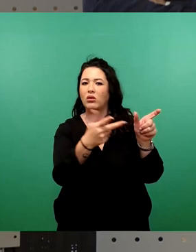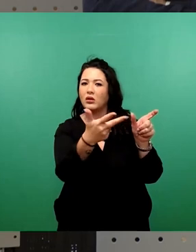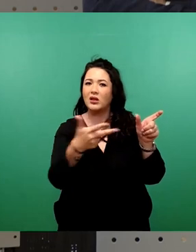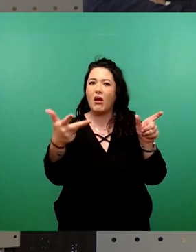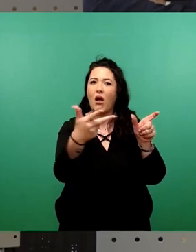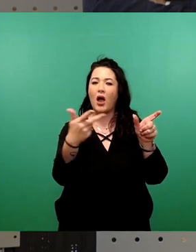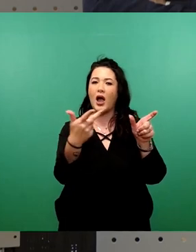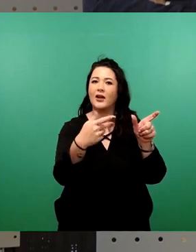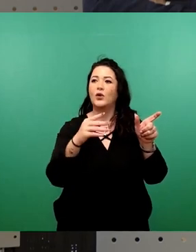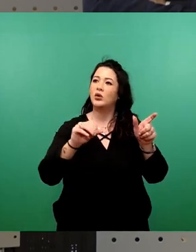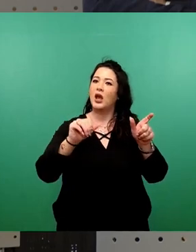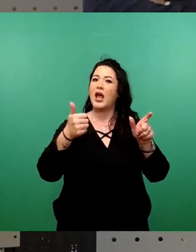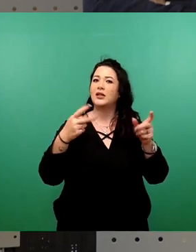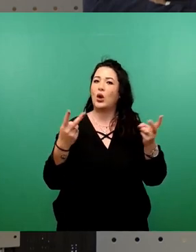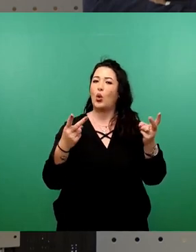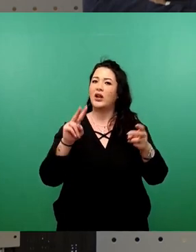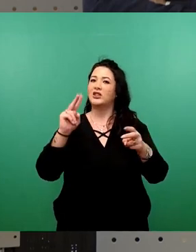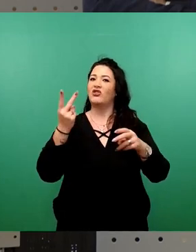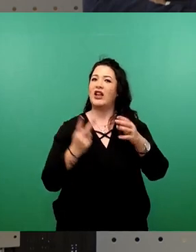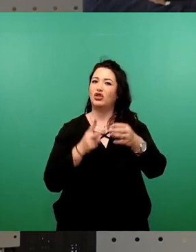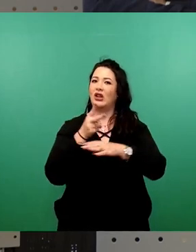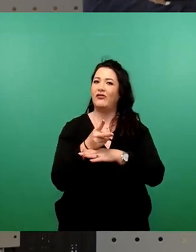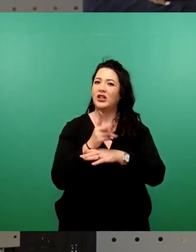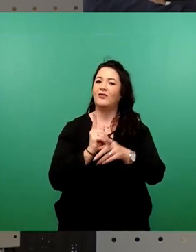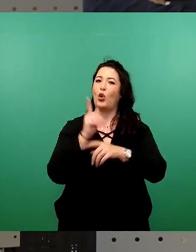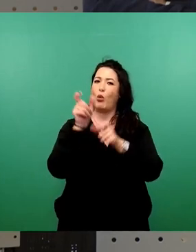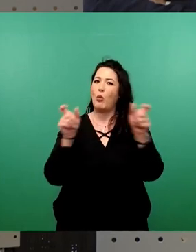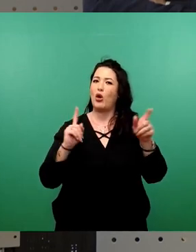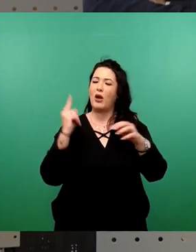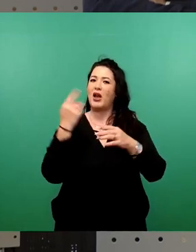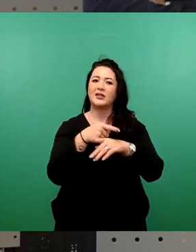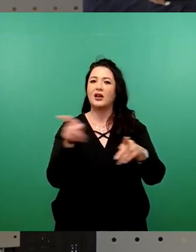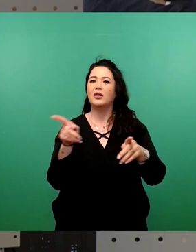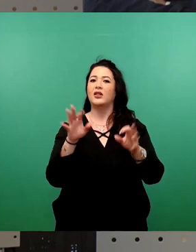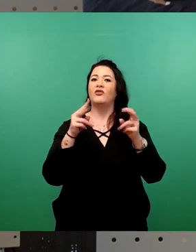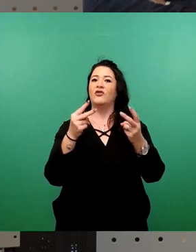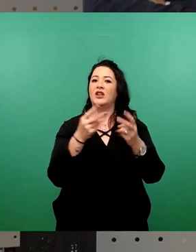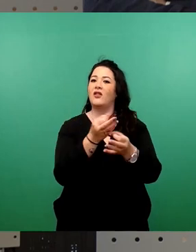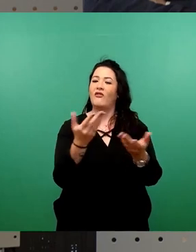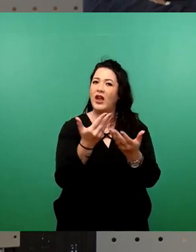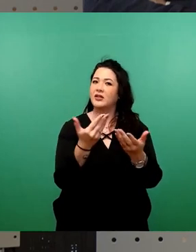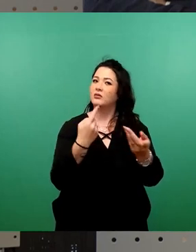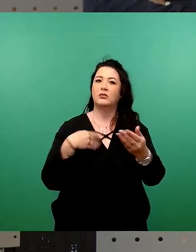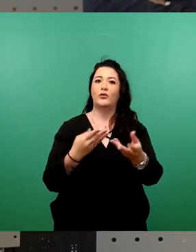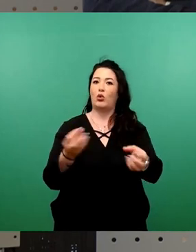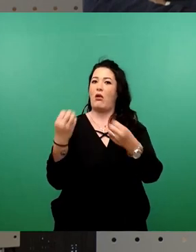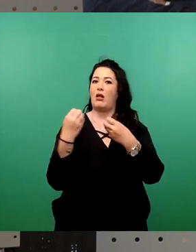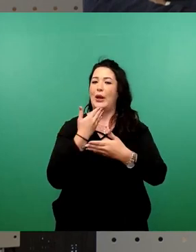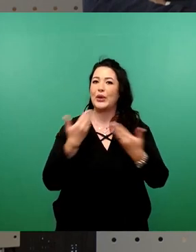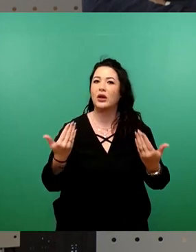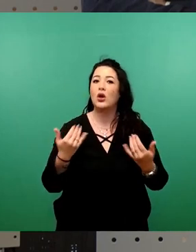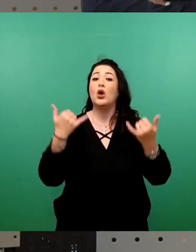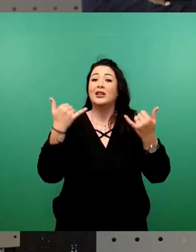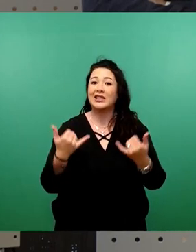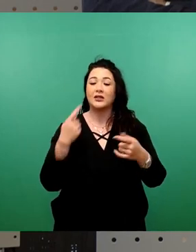erster oder zweiter Stellvertreterin des Oberbürgermeisters zu werden. Und ja, Frau Dr. Kaufmann ist momentan die Beigeordnete mit dem Geschäftsbereich,